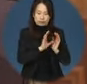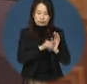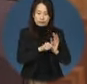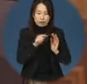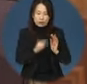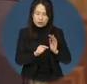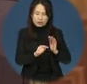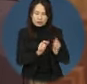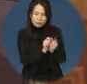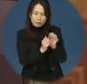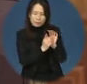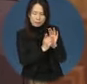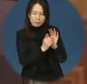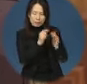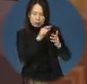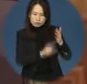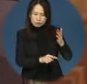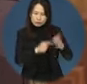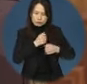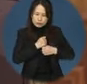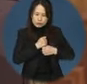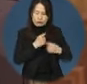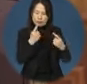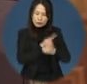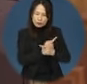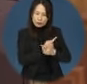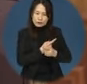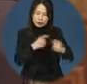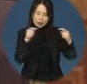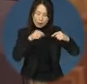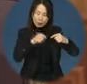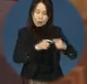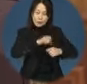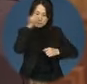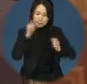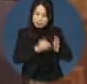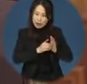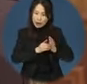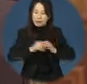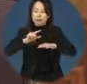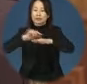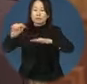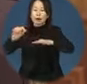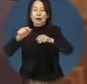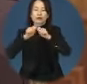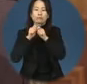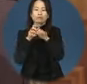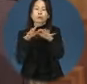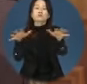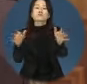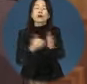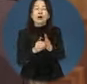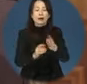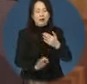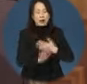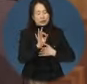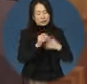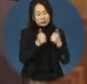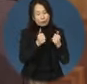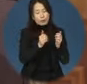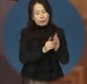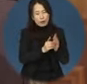우리가 지켜야 된다 너는 바뀌었다 이야기를 하면 그걸 지대 번에 다 전파가 되니까 그래야죠 그날 오전에 회의를 하는